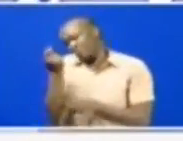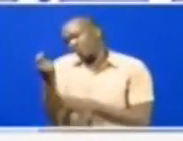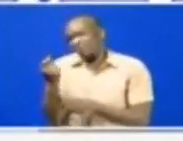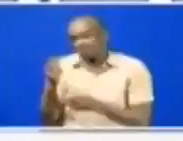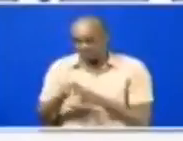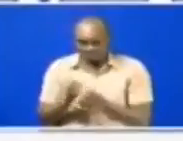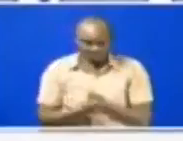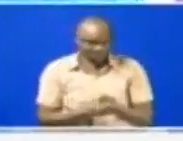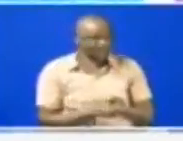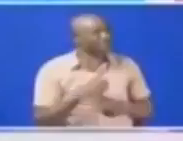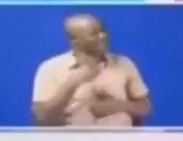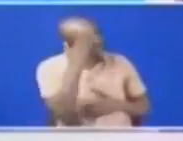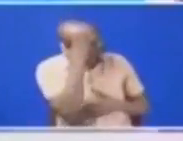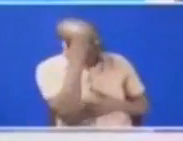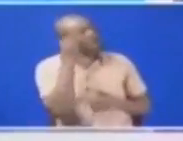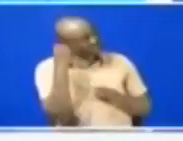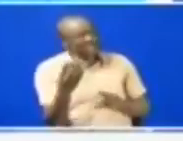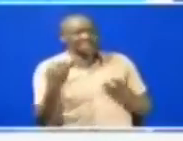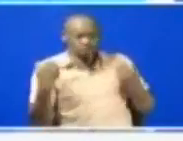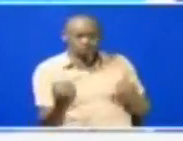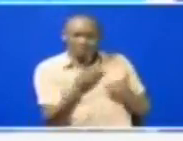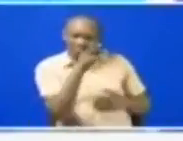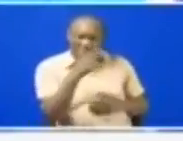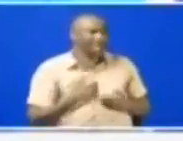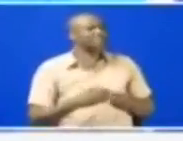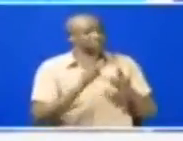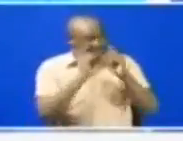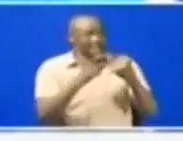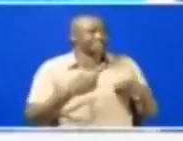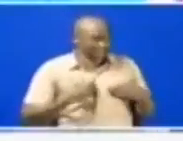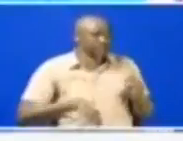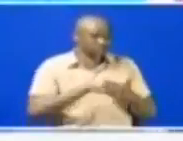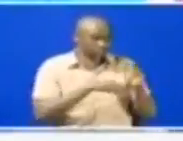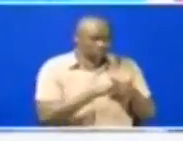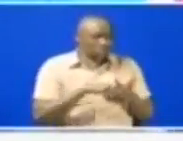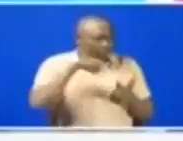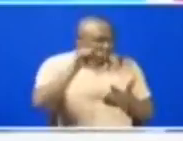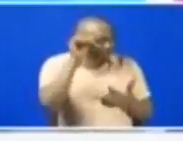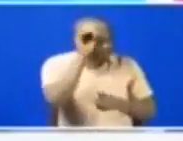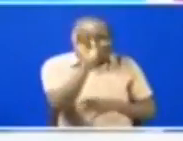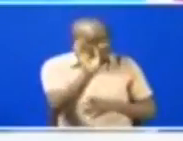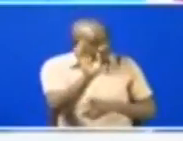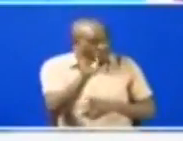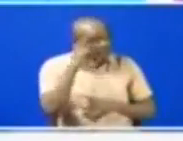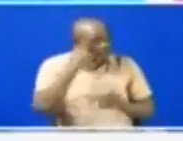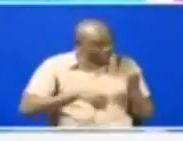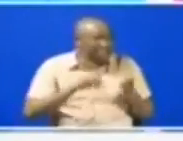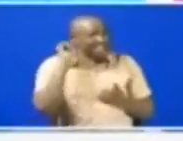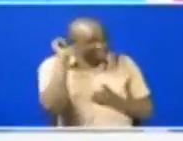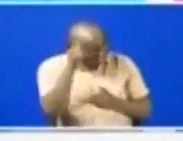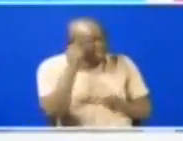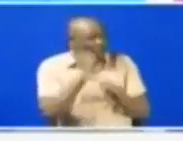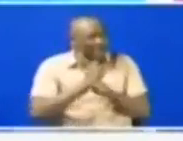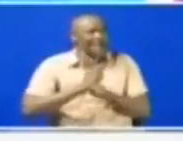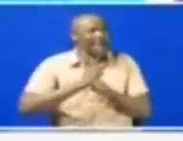Na tukimalizia, najua kuna watoto wengi huku nje ambao wana talanta. Ndio. Kwa maoni yako, unaona kwamba ni Kenya inafanya vya kutosha